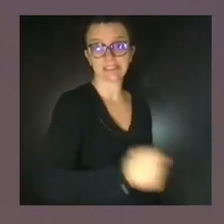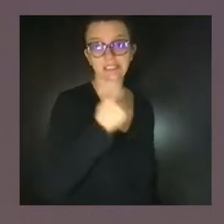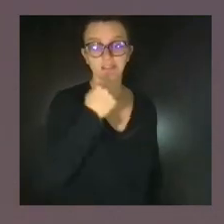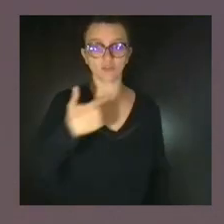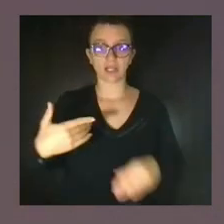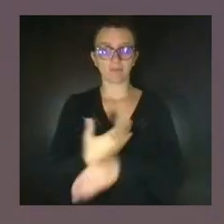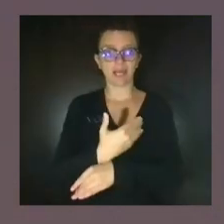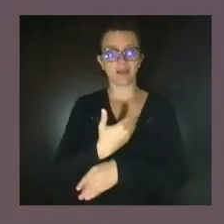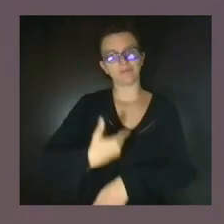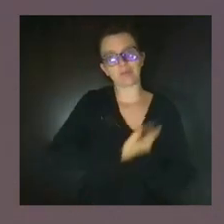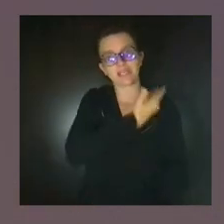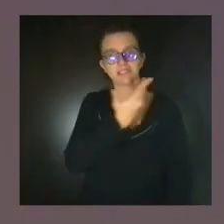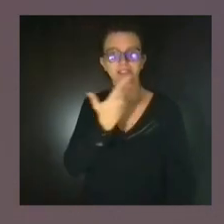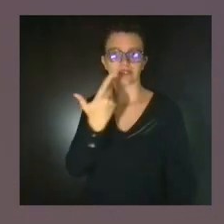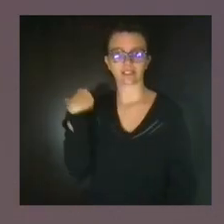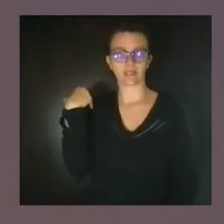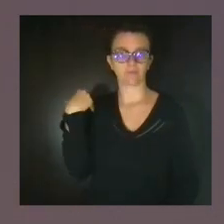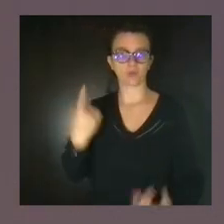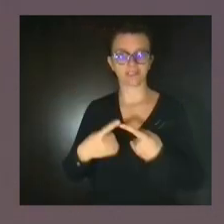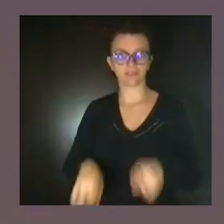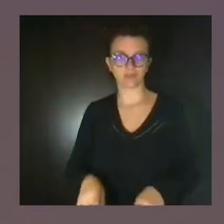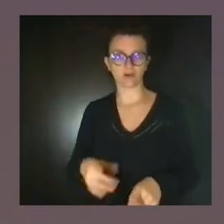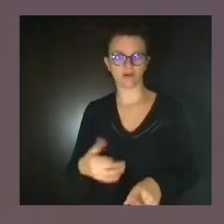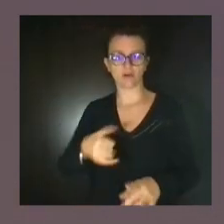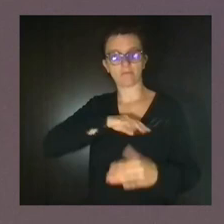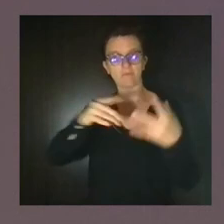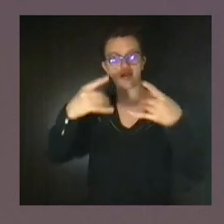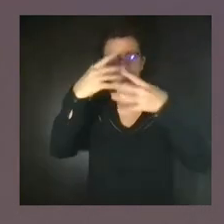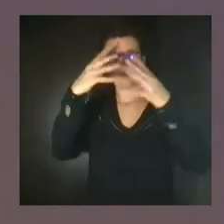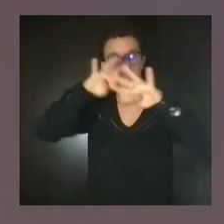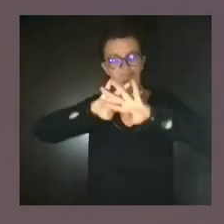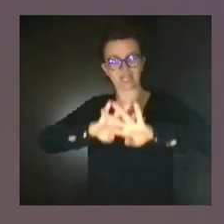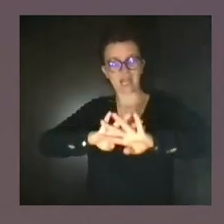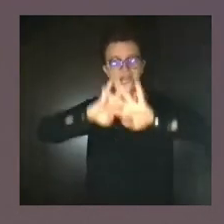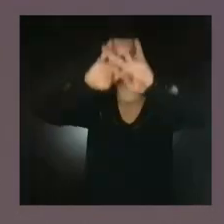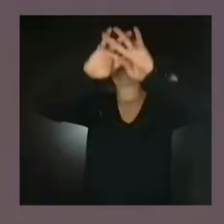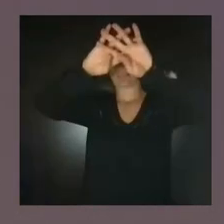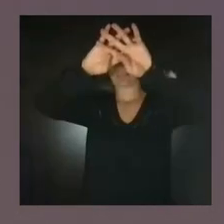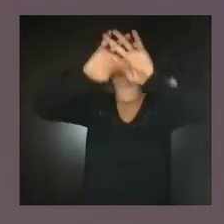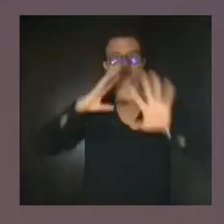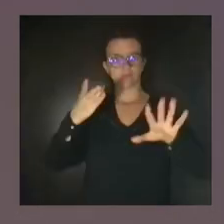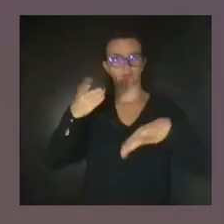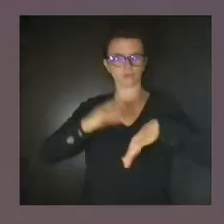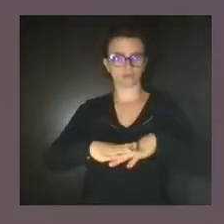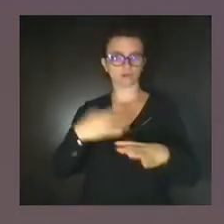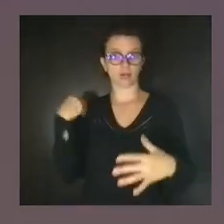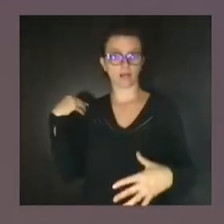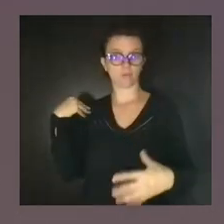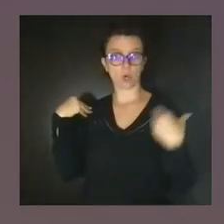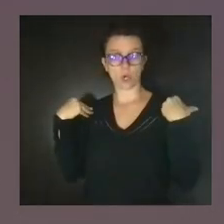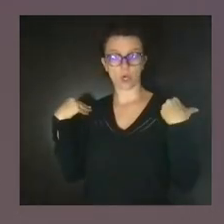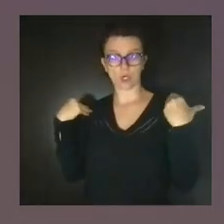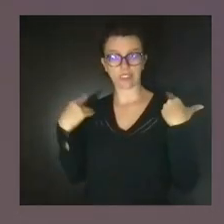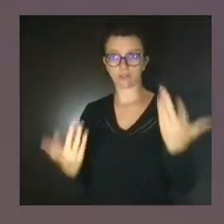que quand vous jouez debout parce que le filet est à la même hauteur et que vous ne faites pas le même geste. Mais en fonction de votre niveau de lésion médulaire, vous n'avez pas les mêmes lésions d'épaule entre personnes